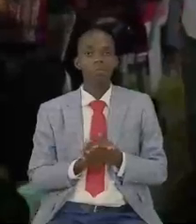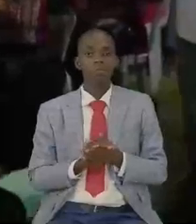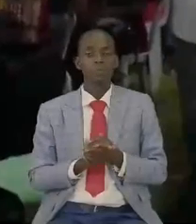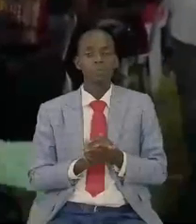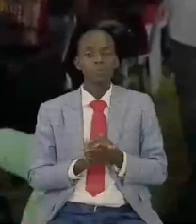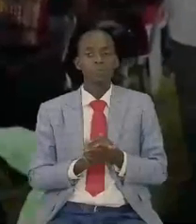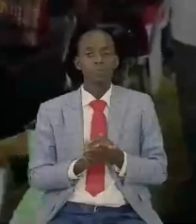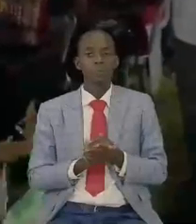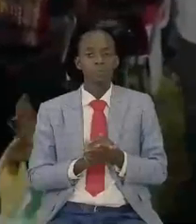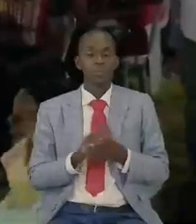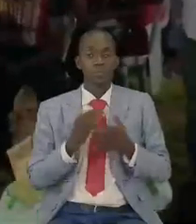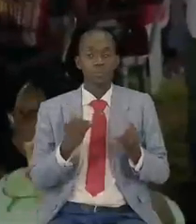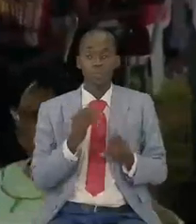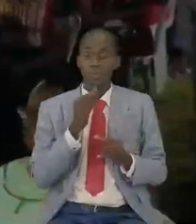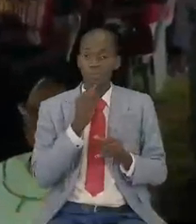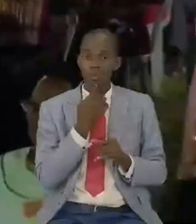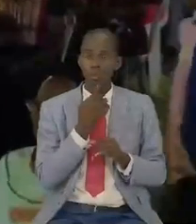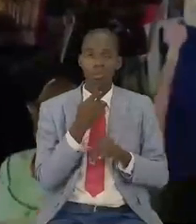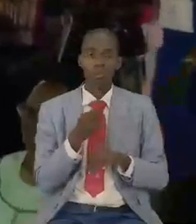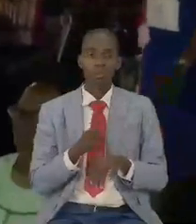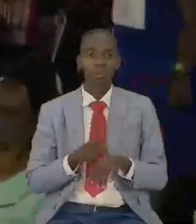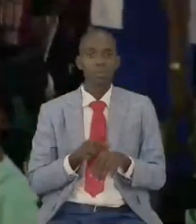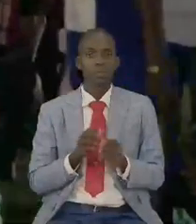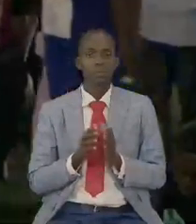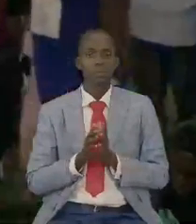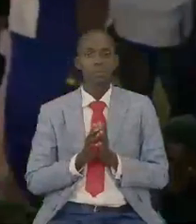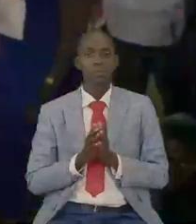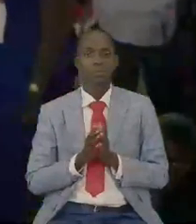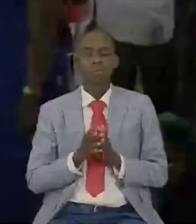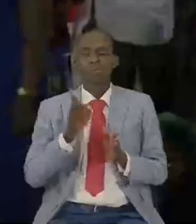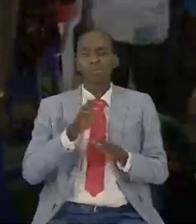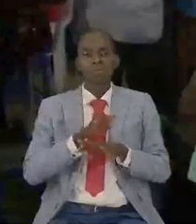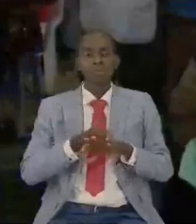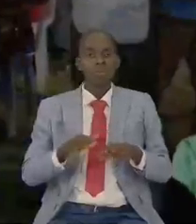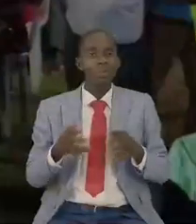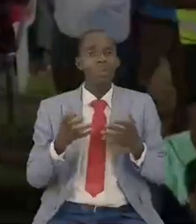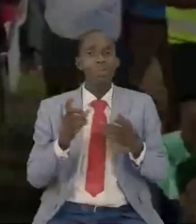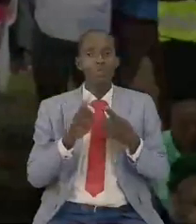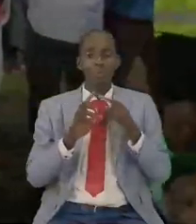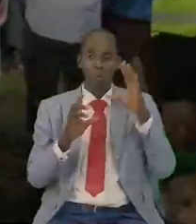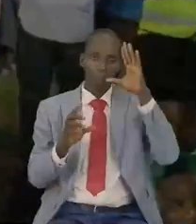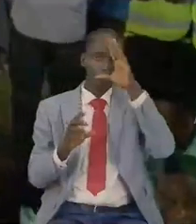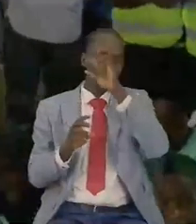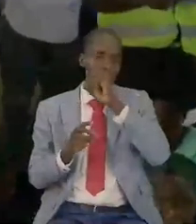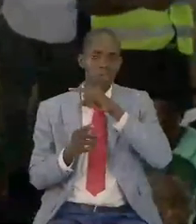tête baissée, les yeux fermés. Tu ne veux pas rater ce